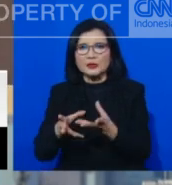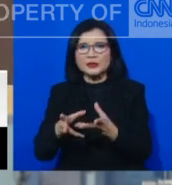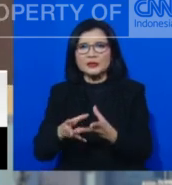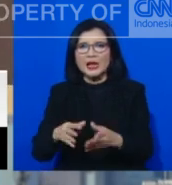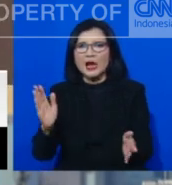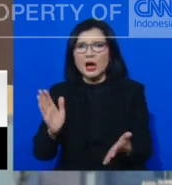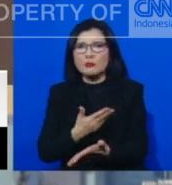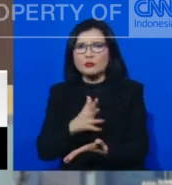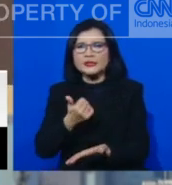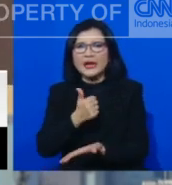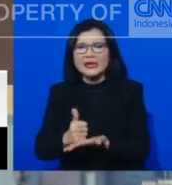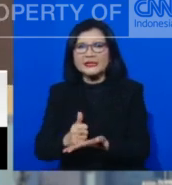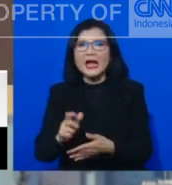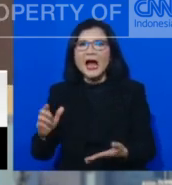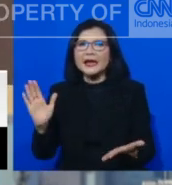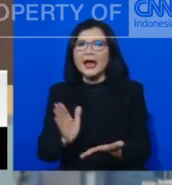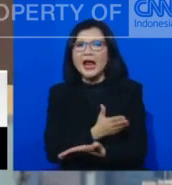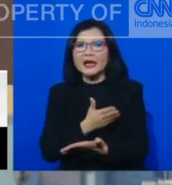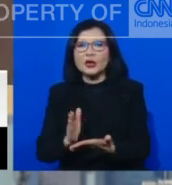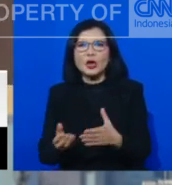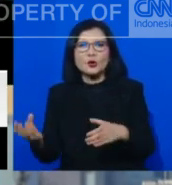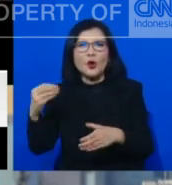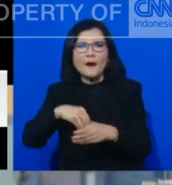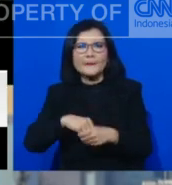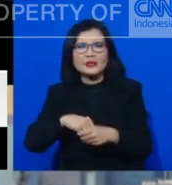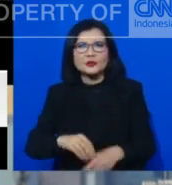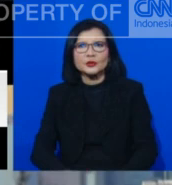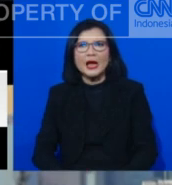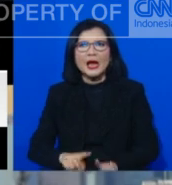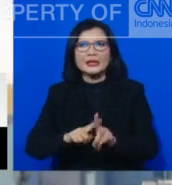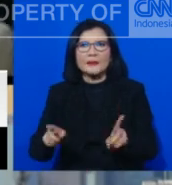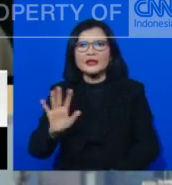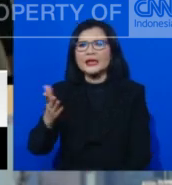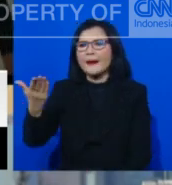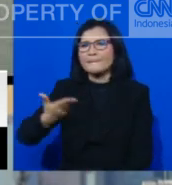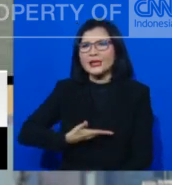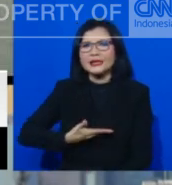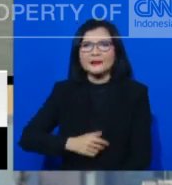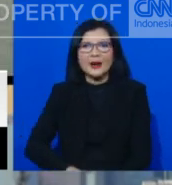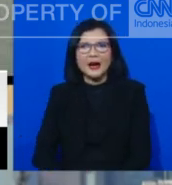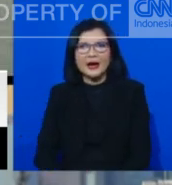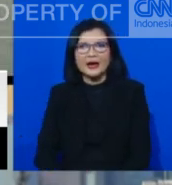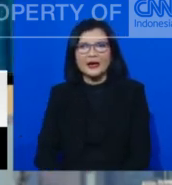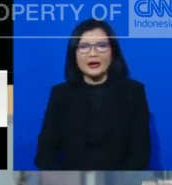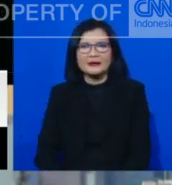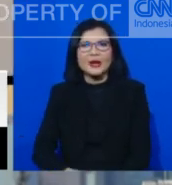music ada lagu-lagu yang masuk Billboard top one hundred tapi tidak menerima nominasi seperti lagunya